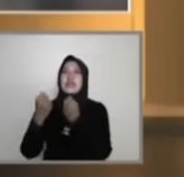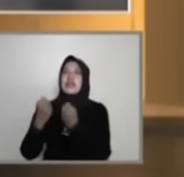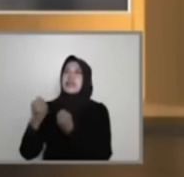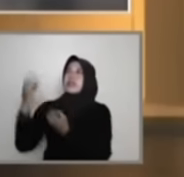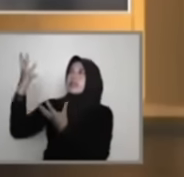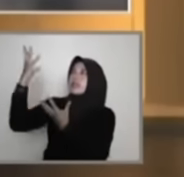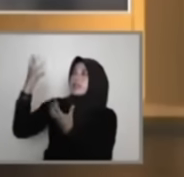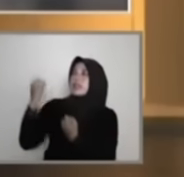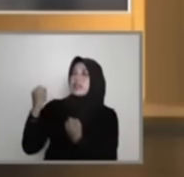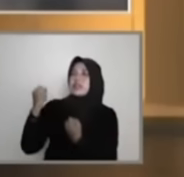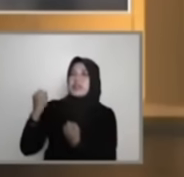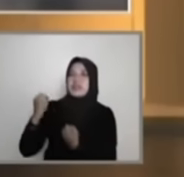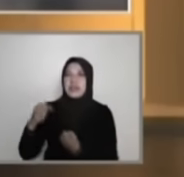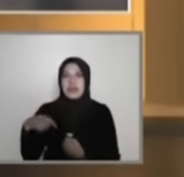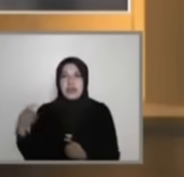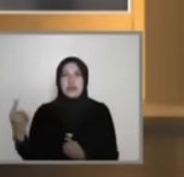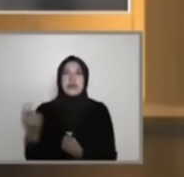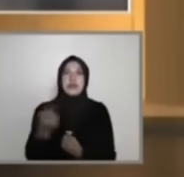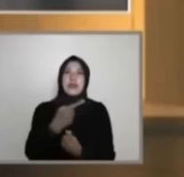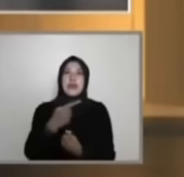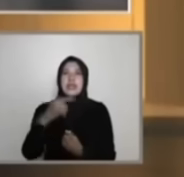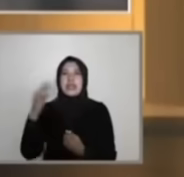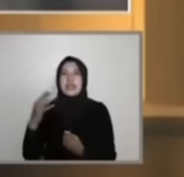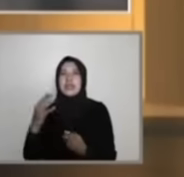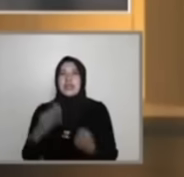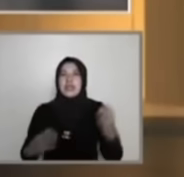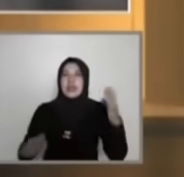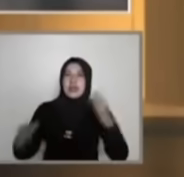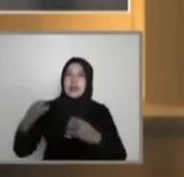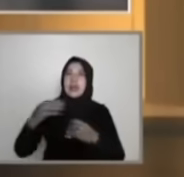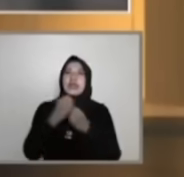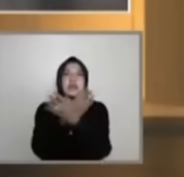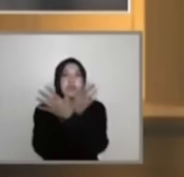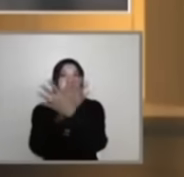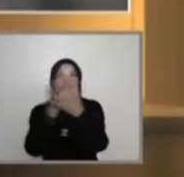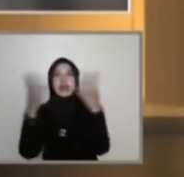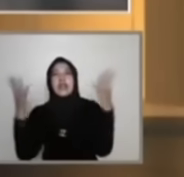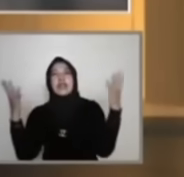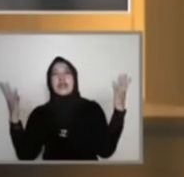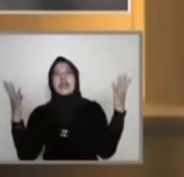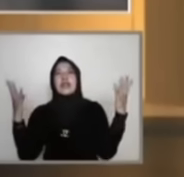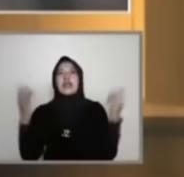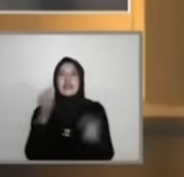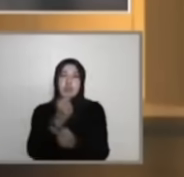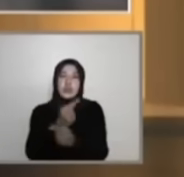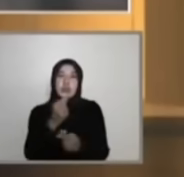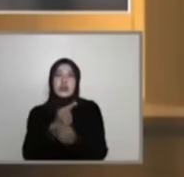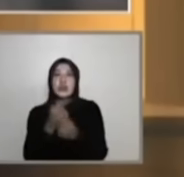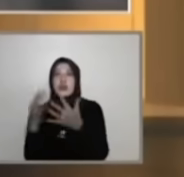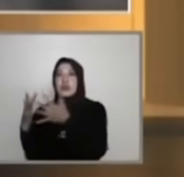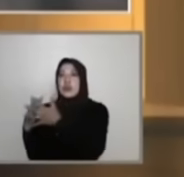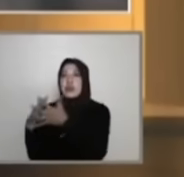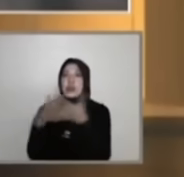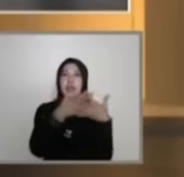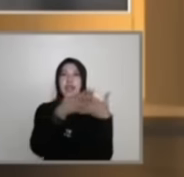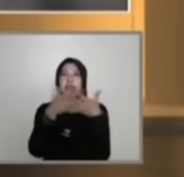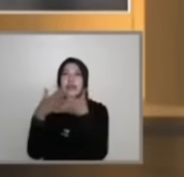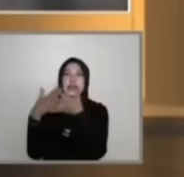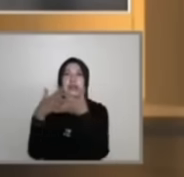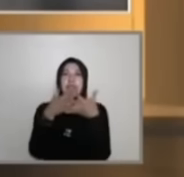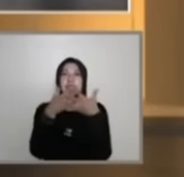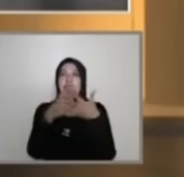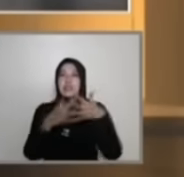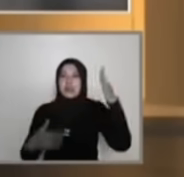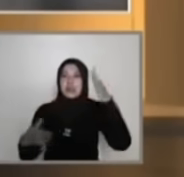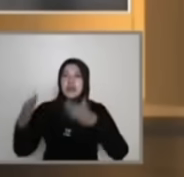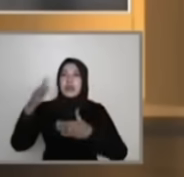syariat Islam, kita juga akan tentu menyebarkan para guru-guru ngaji untuk